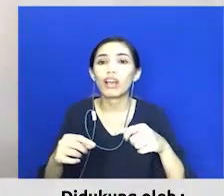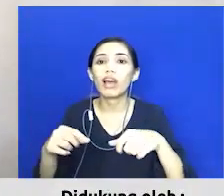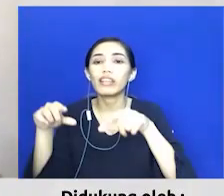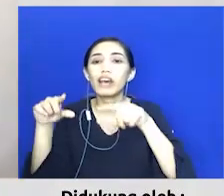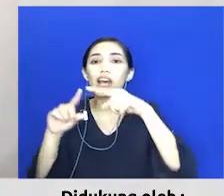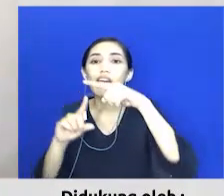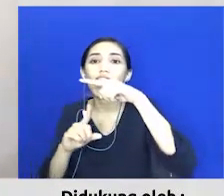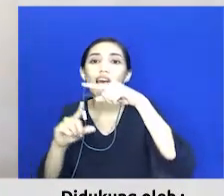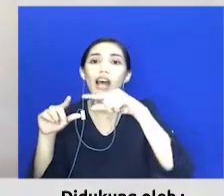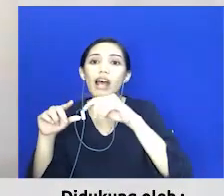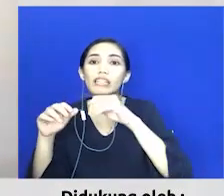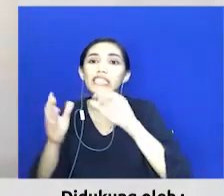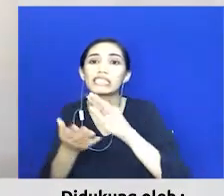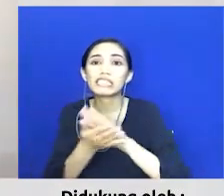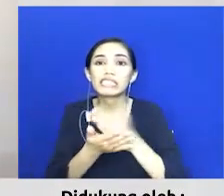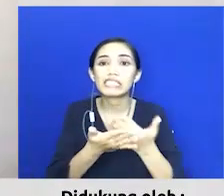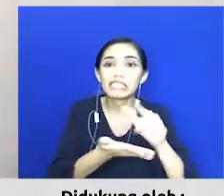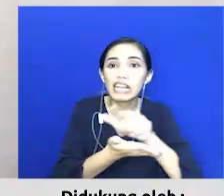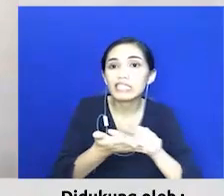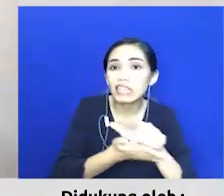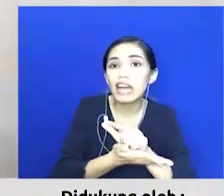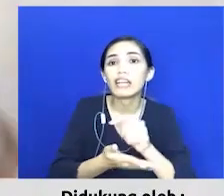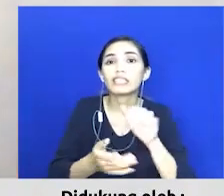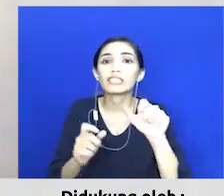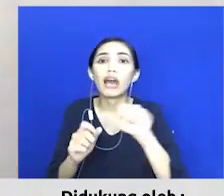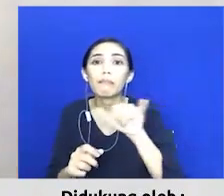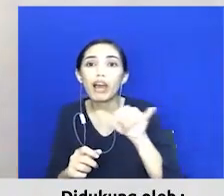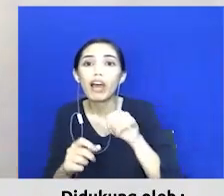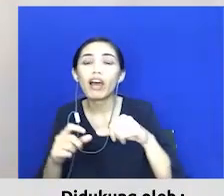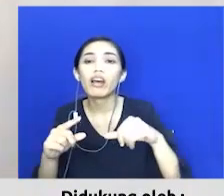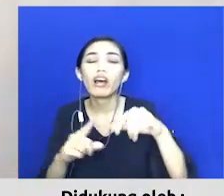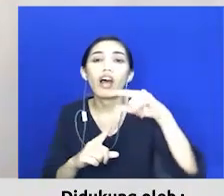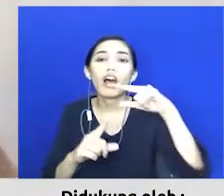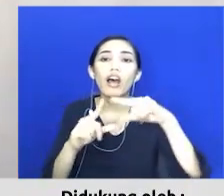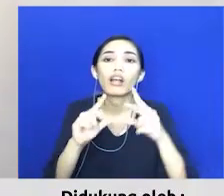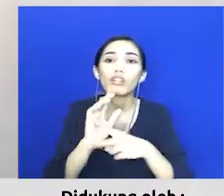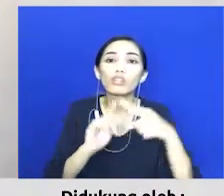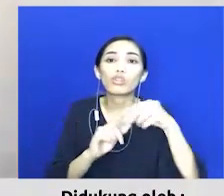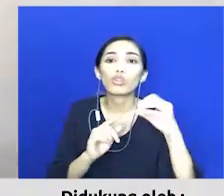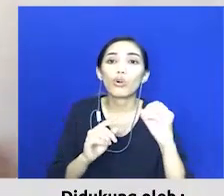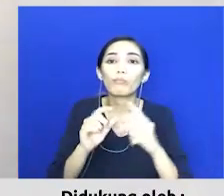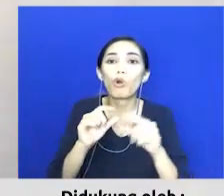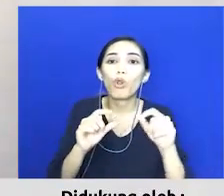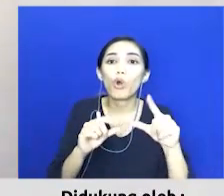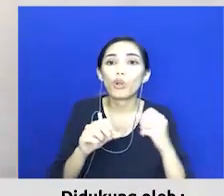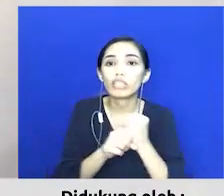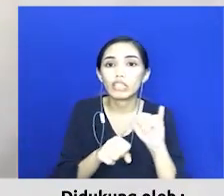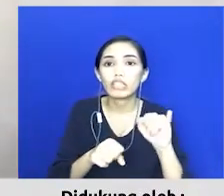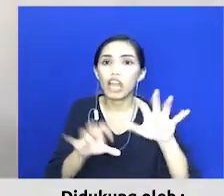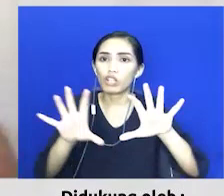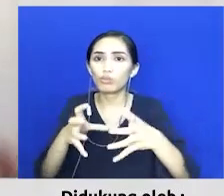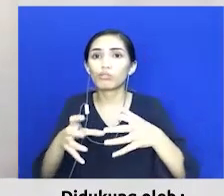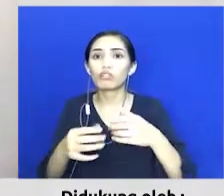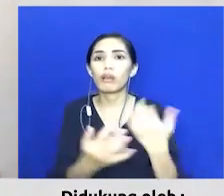kalau tadi kita dengar apa yang Pak Alwi Dahlan jelaskan, itu yang dicari sama Pak Usmar dari awal. Itu yang di-encourage kan. Masyarakat gelisahnya apa